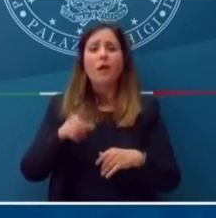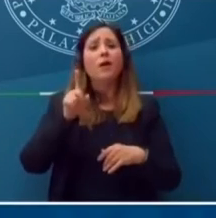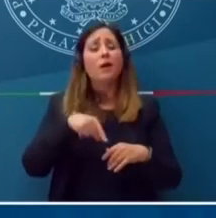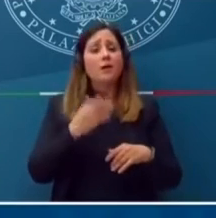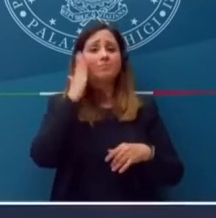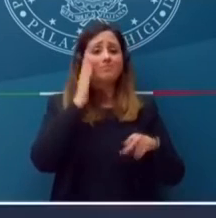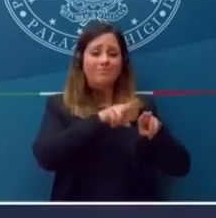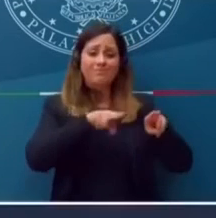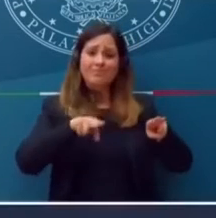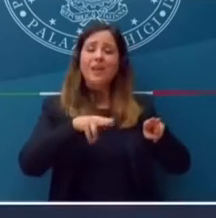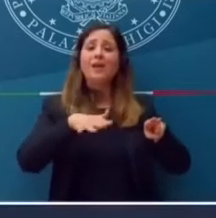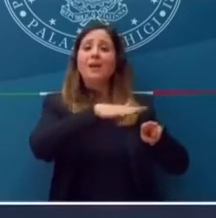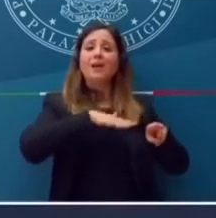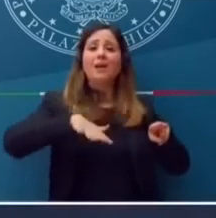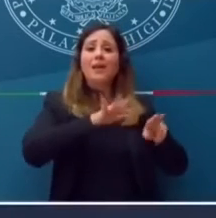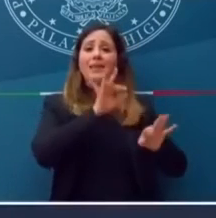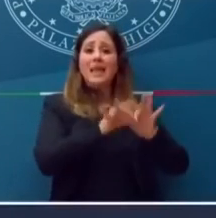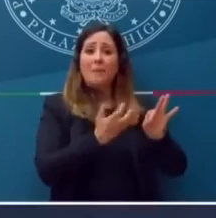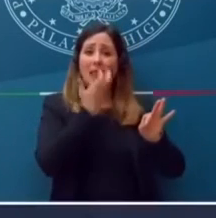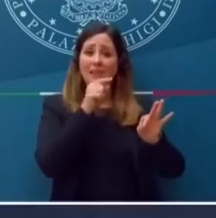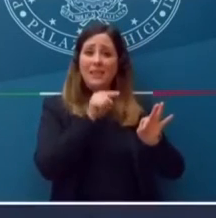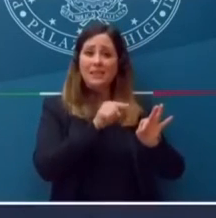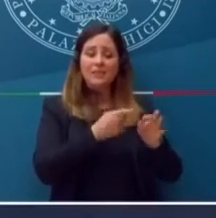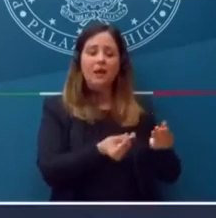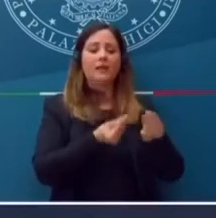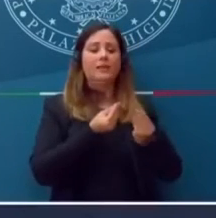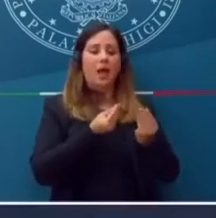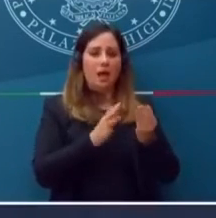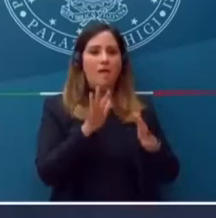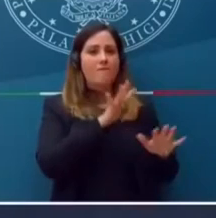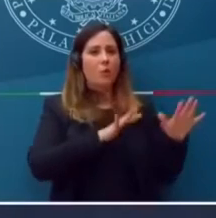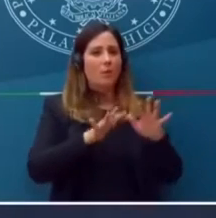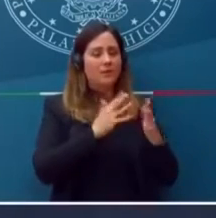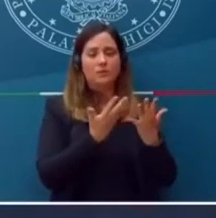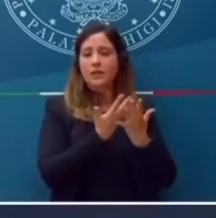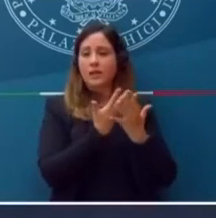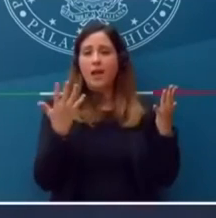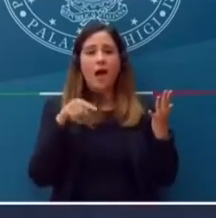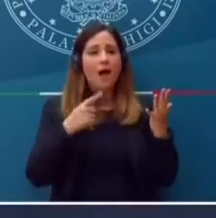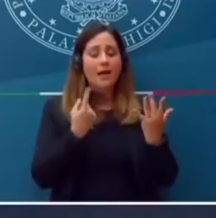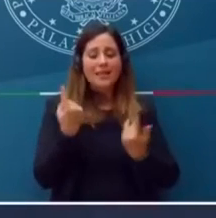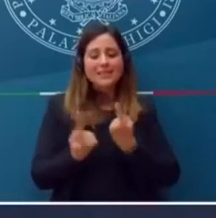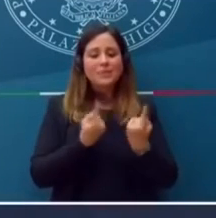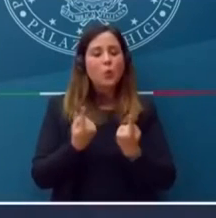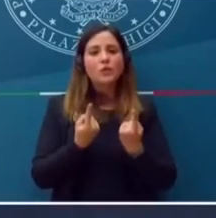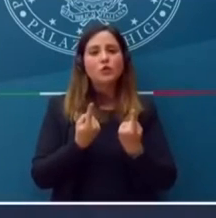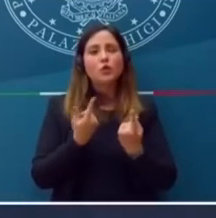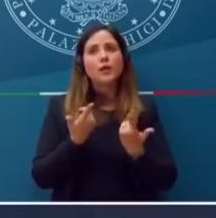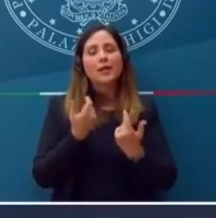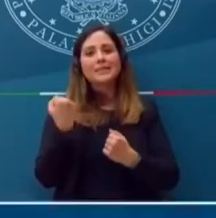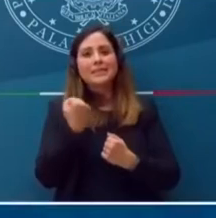terapie intensive riflette in maniera molto chiara quello che è il sovraccarico sulle strutture